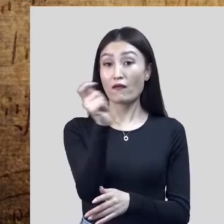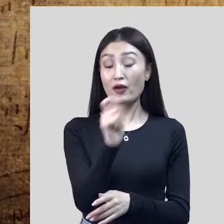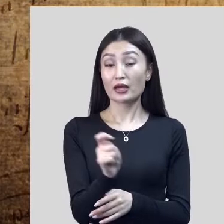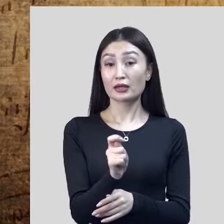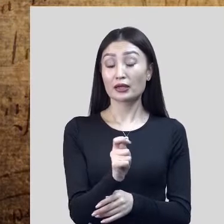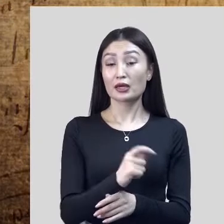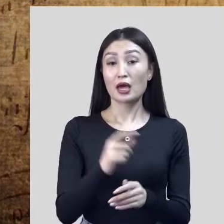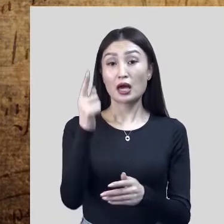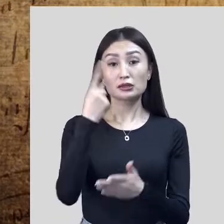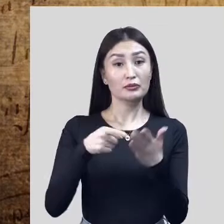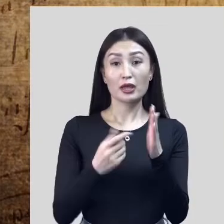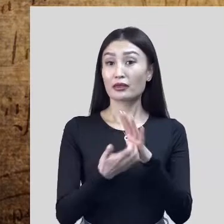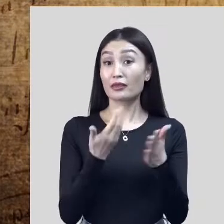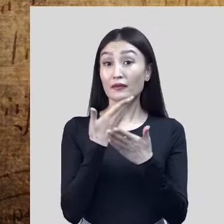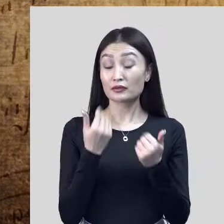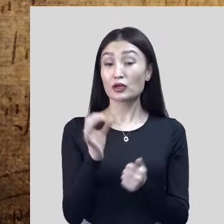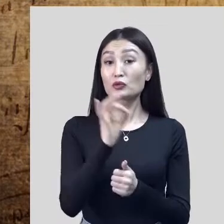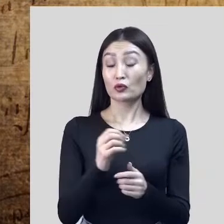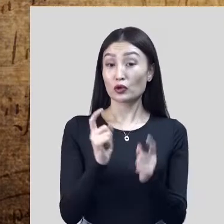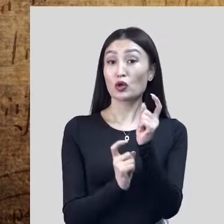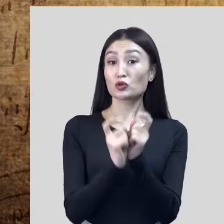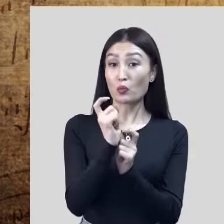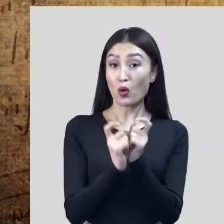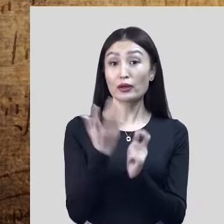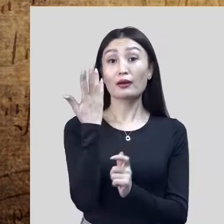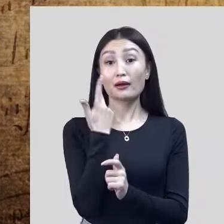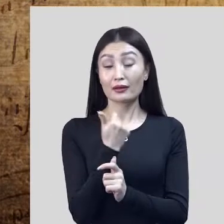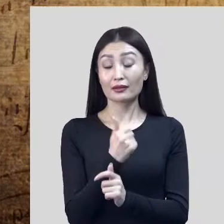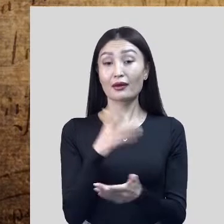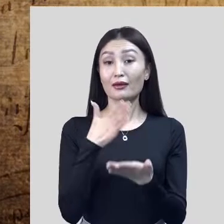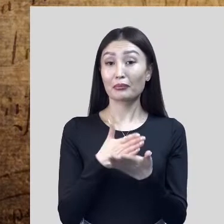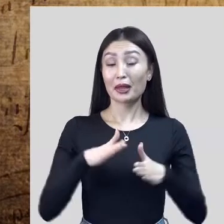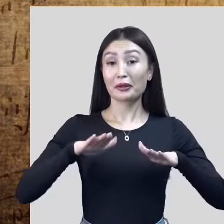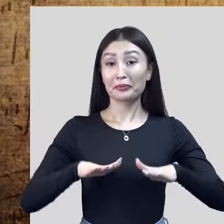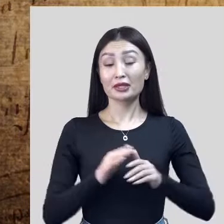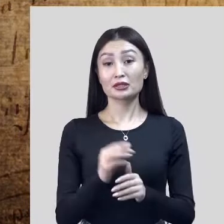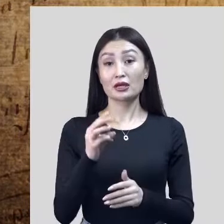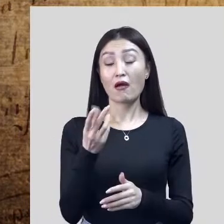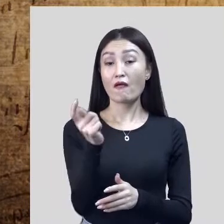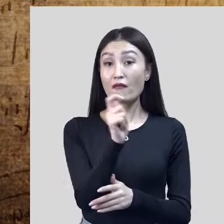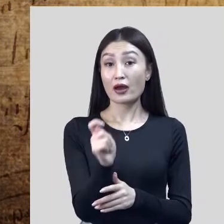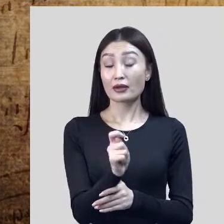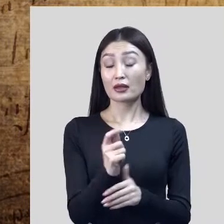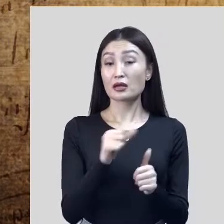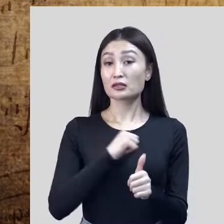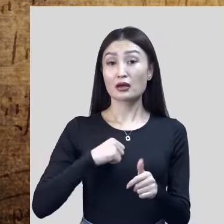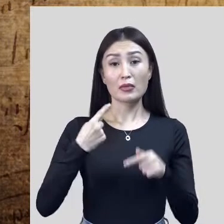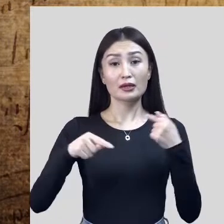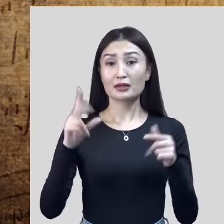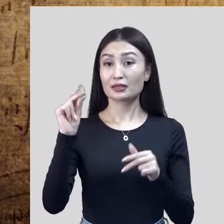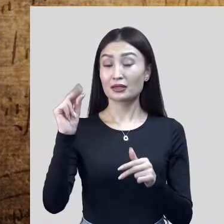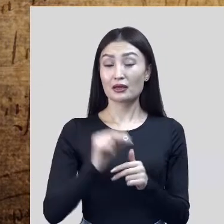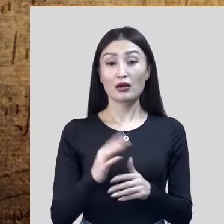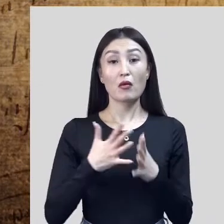историков сомнения не вызывает. Однако историки до сих пор спорят о том, когда имела место Троянская война. Называются самые разные даты,